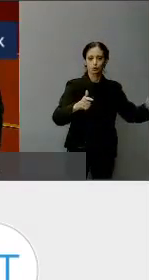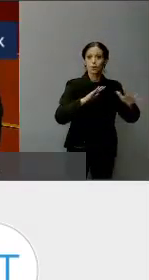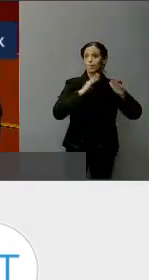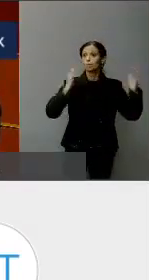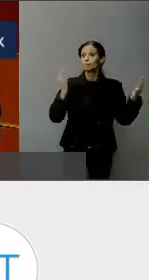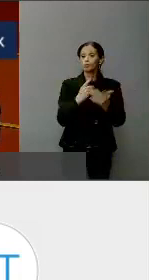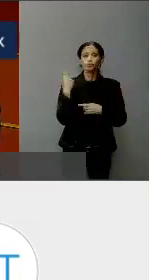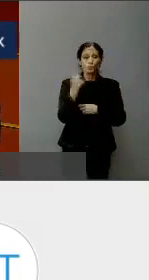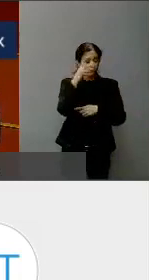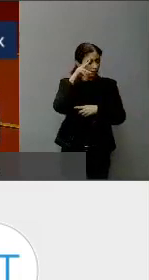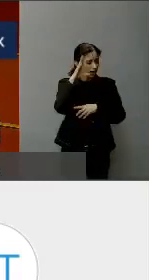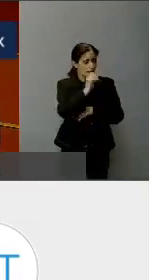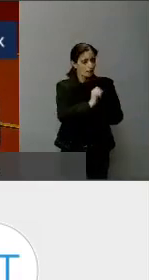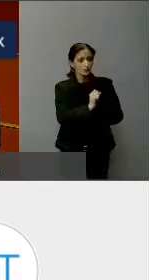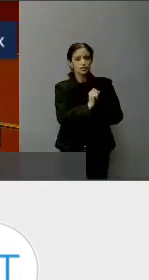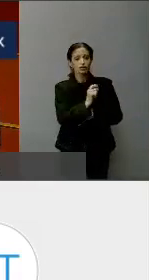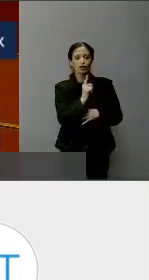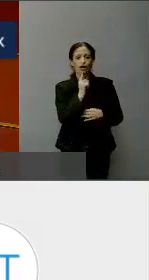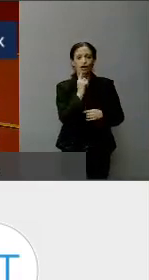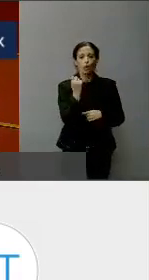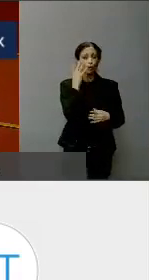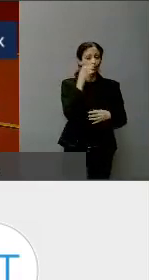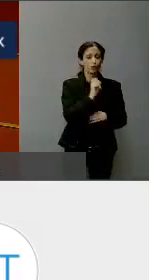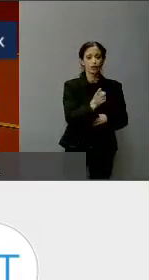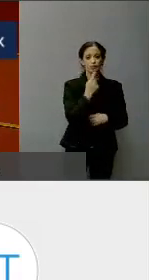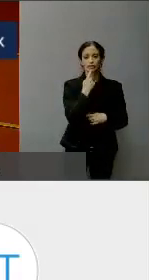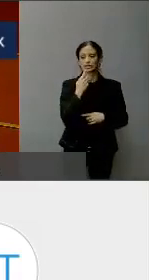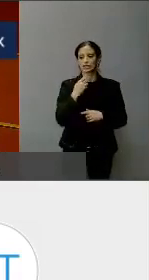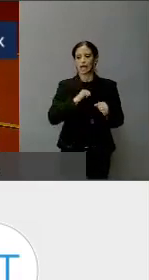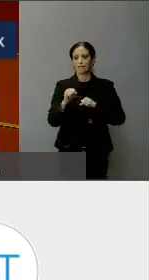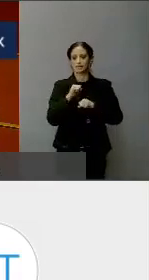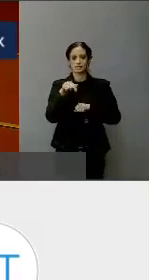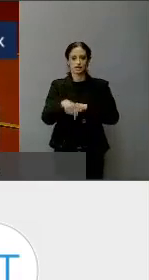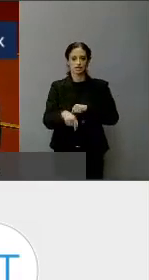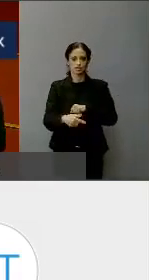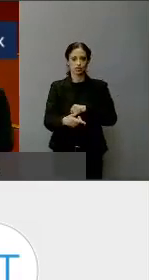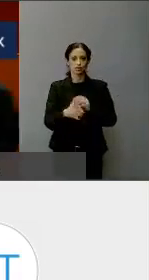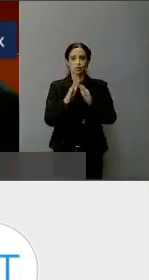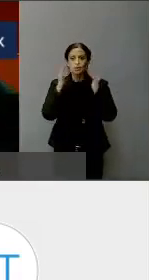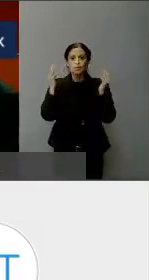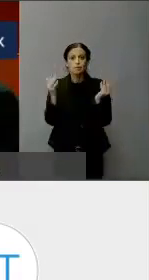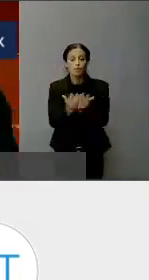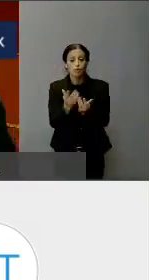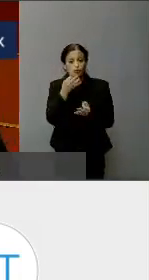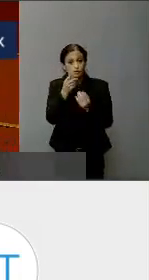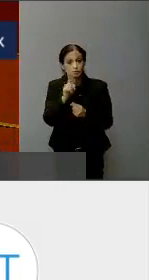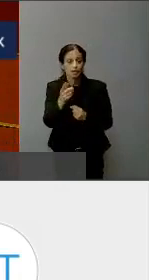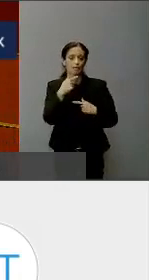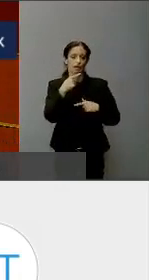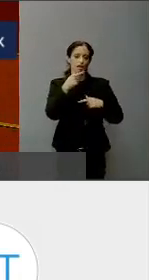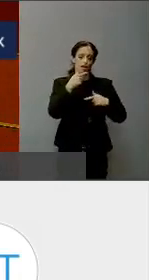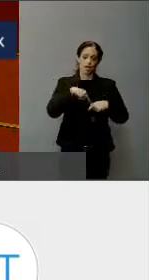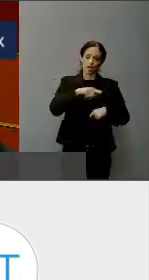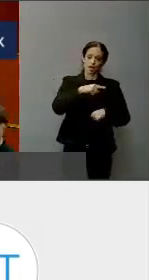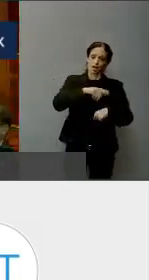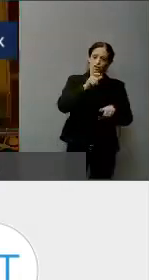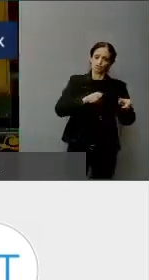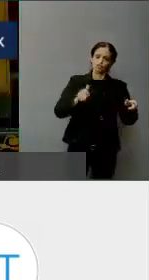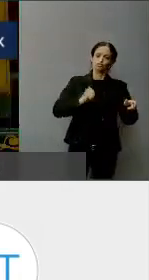amministrazione dovreste sentire il dovere di spiegare il perché se non al mondo almeno alle genovesi e gino rischi grazie